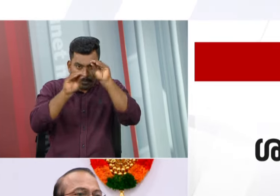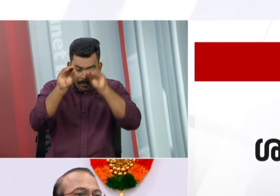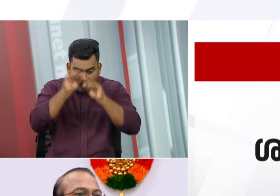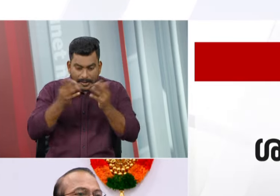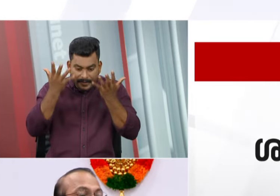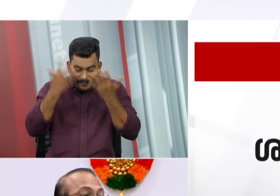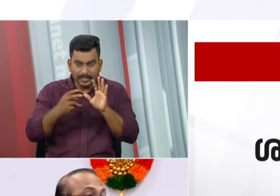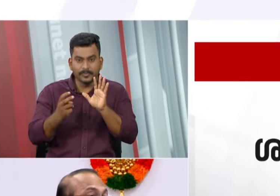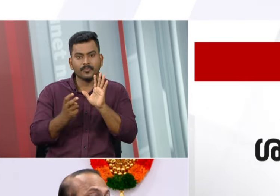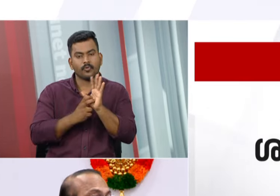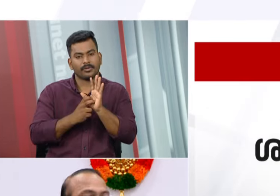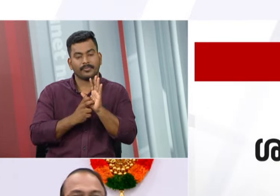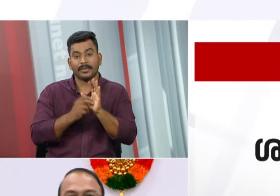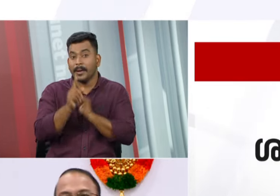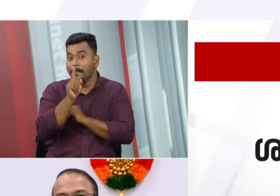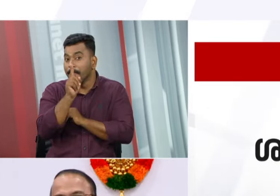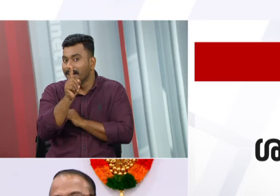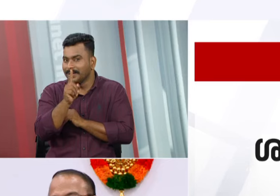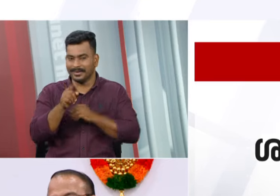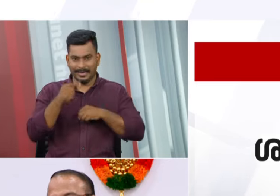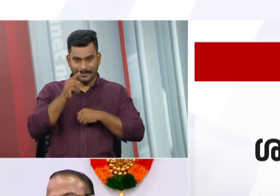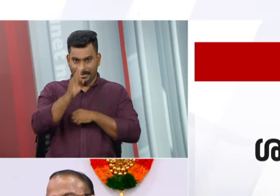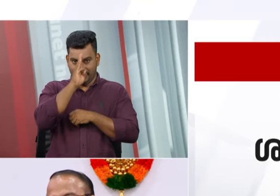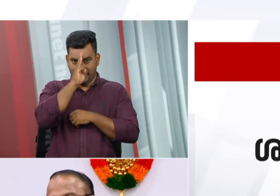പറയുന്നത് കേവലം എൻട്രി പാസ് മാത്രമാണ്.